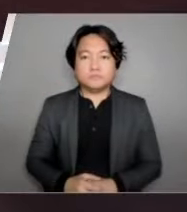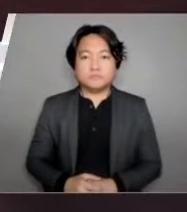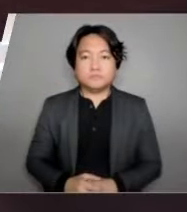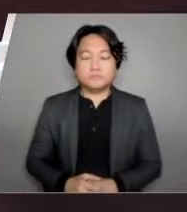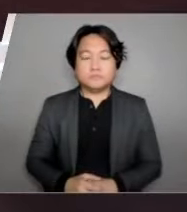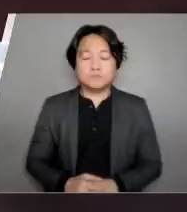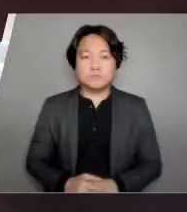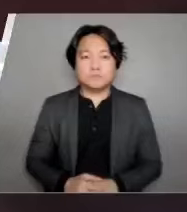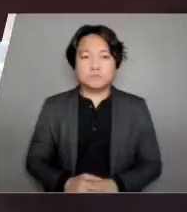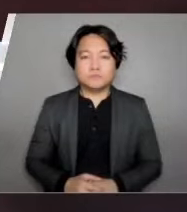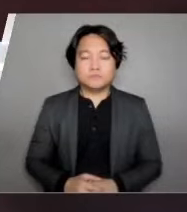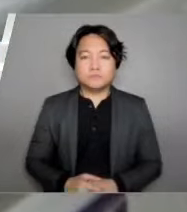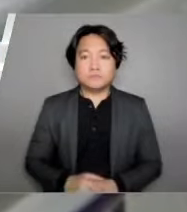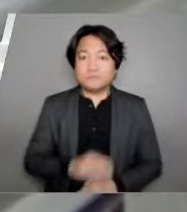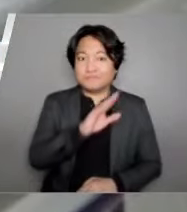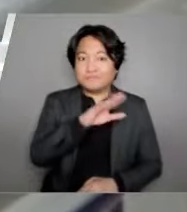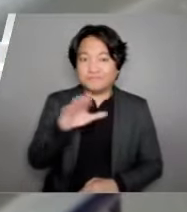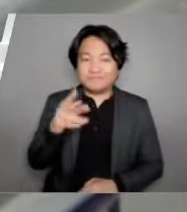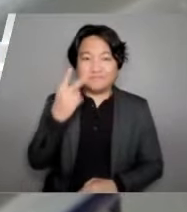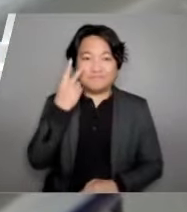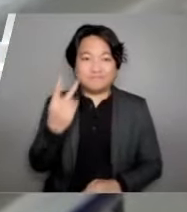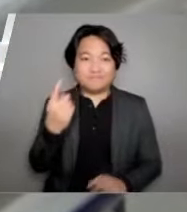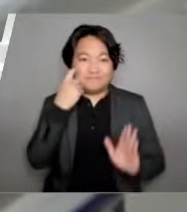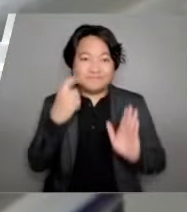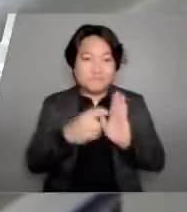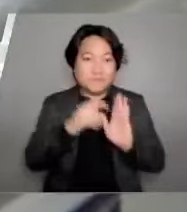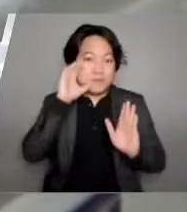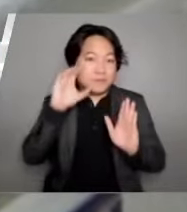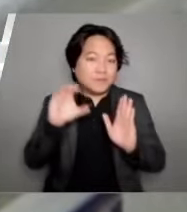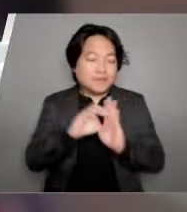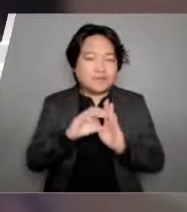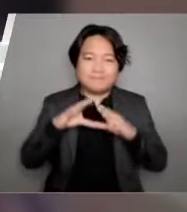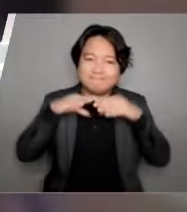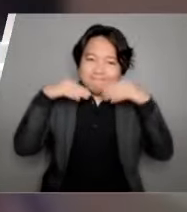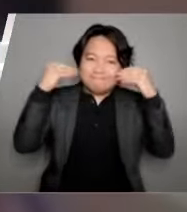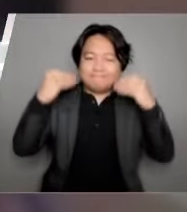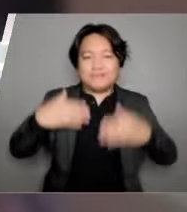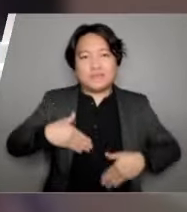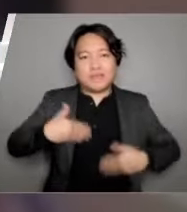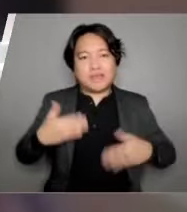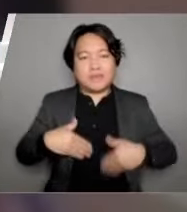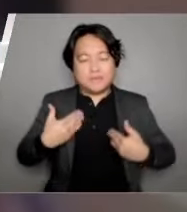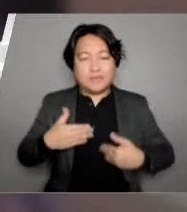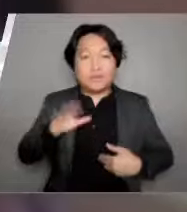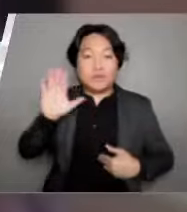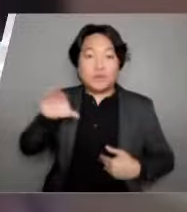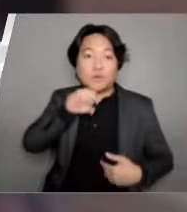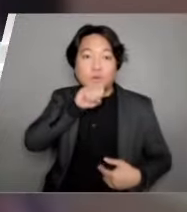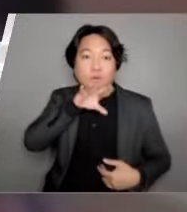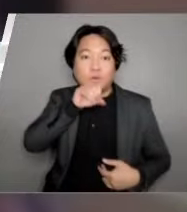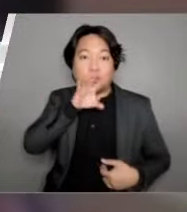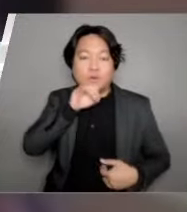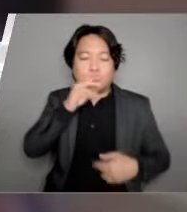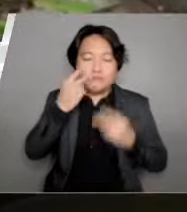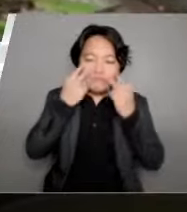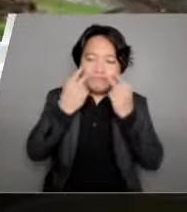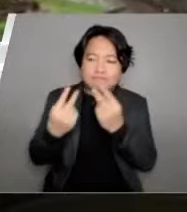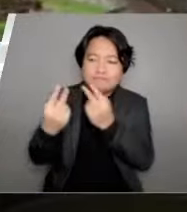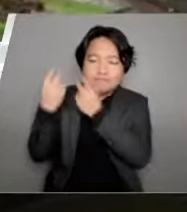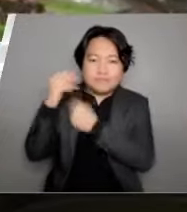Sa mga masasayang larawan na lang, aalahanin ni Lola Rosa ang kanyang 2 taong gulang na apo na si